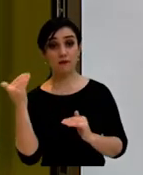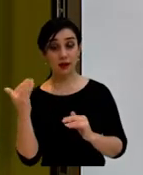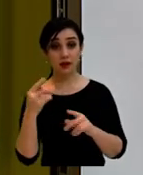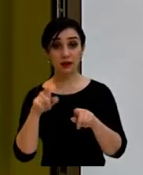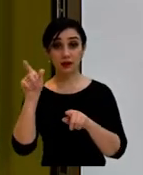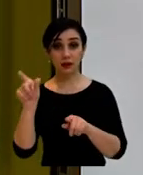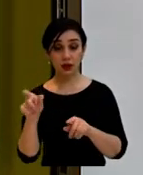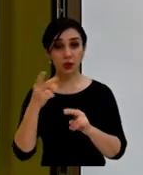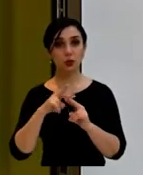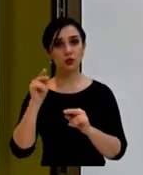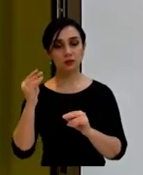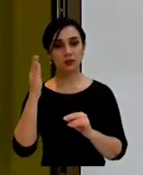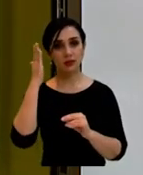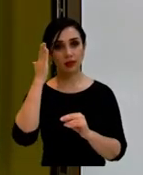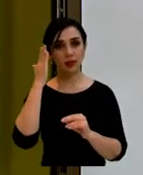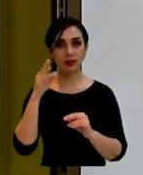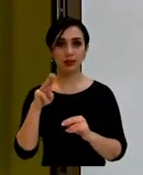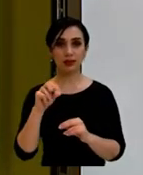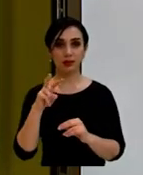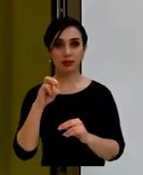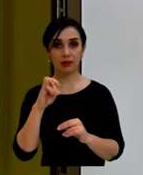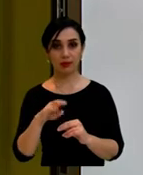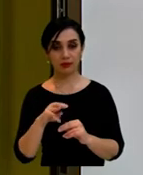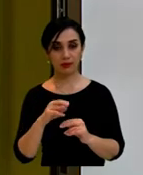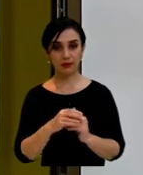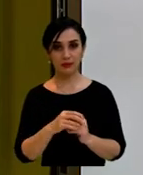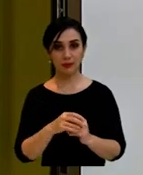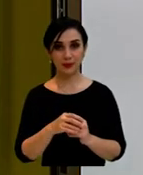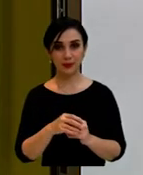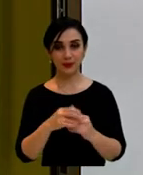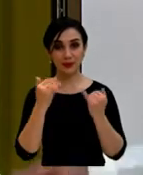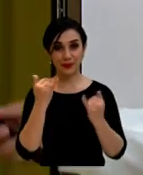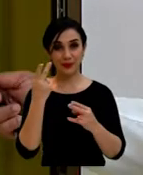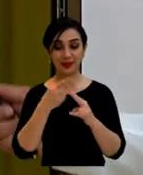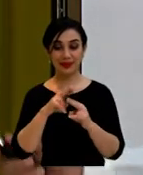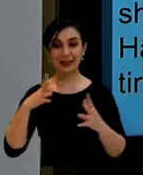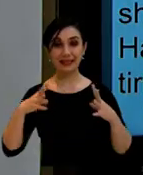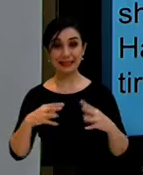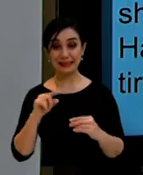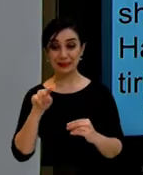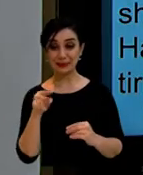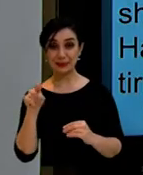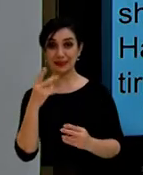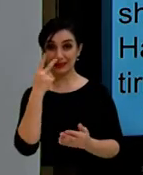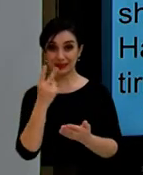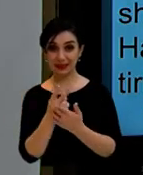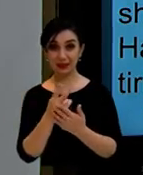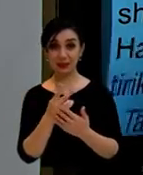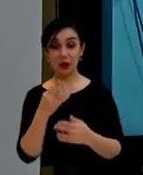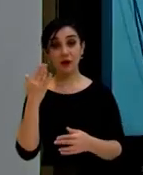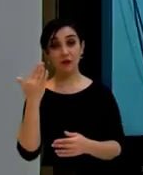talant. O'tkir Hoshimov shunga ishora qilyaptilar. Ana endi undagi tinish belgilariga qaraymiz